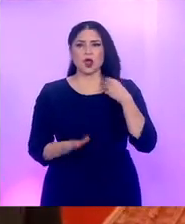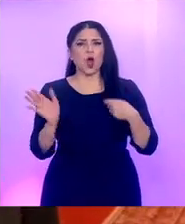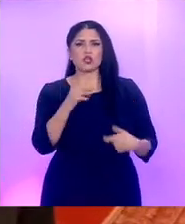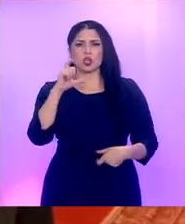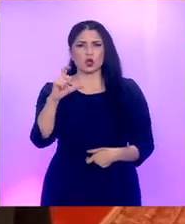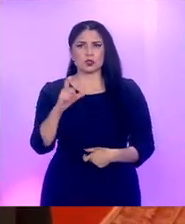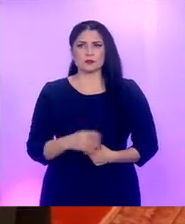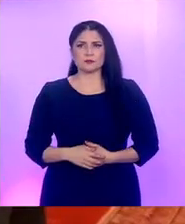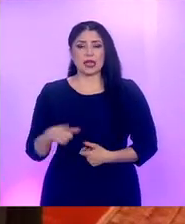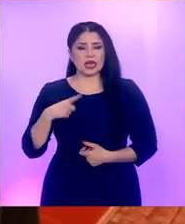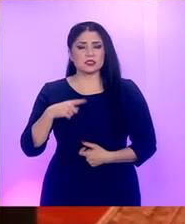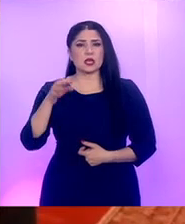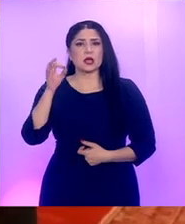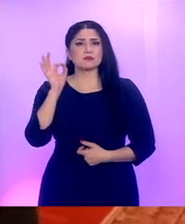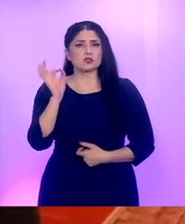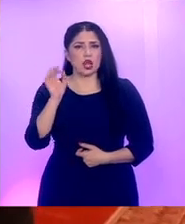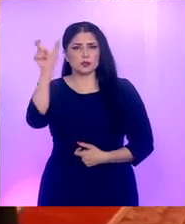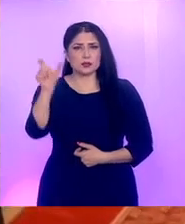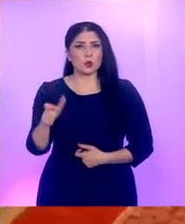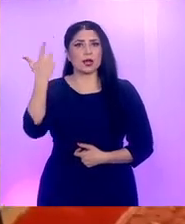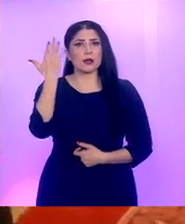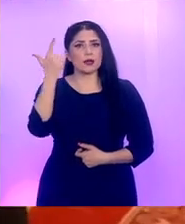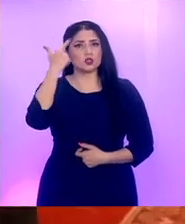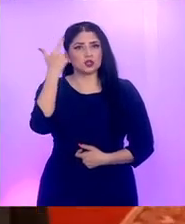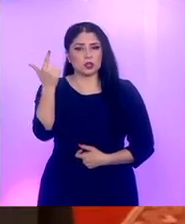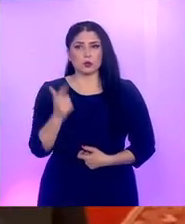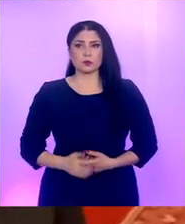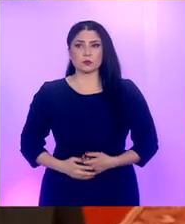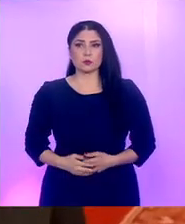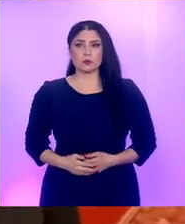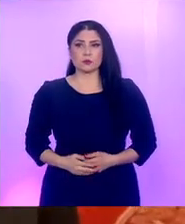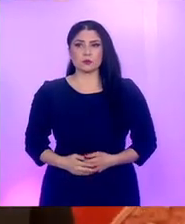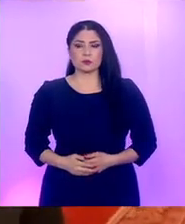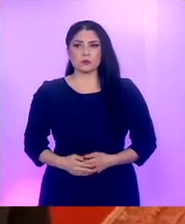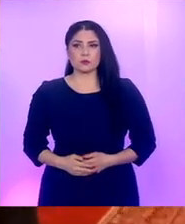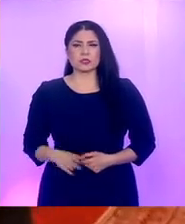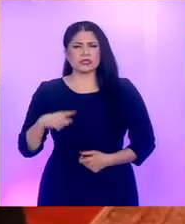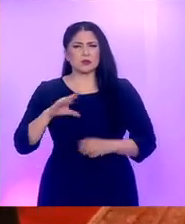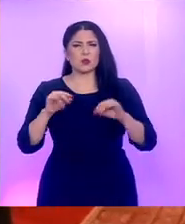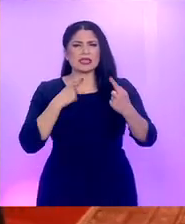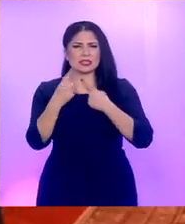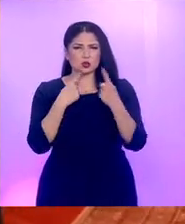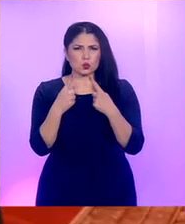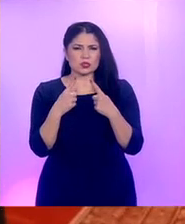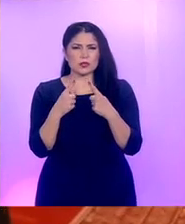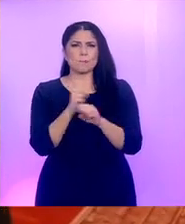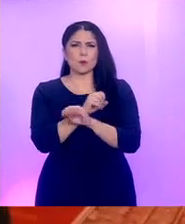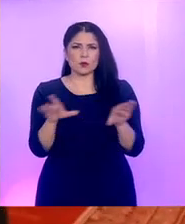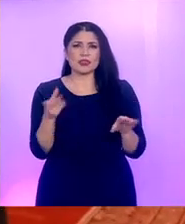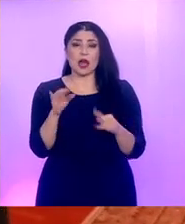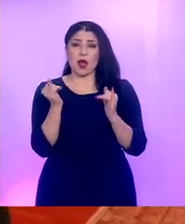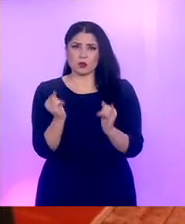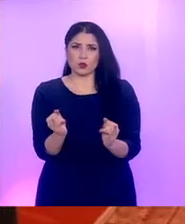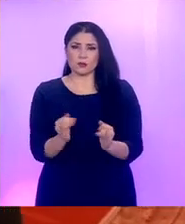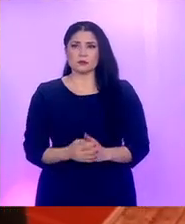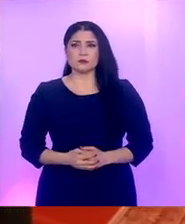Deci este părerea specialiștilor care știu că există multe dezbateri în spațiu public în acest